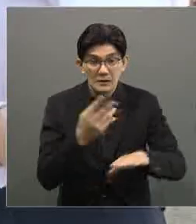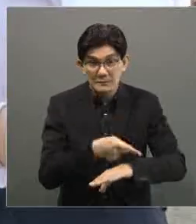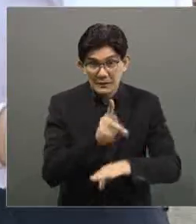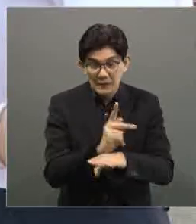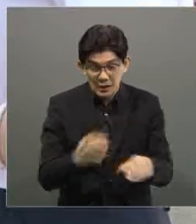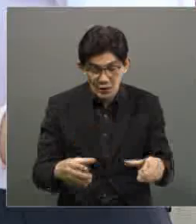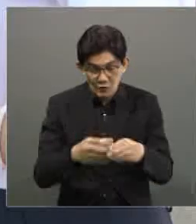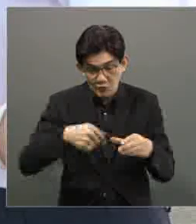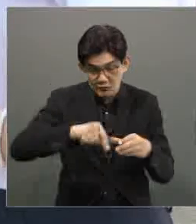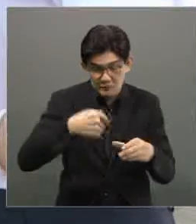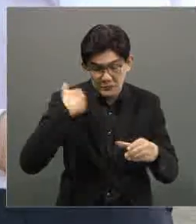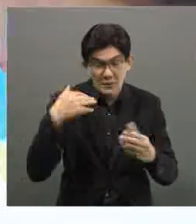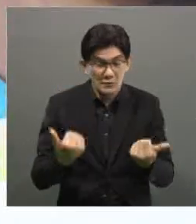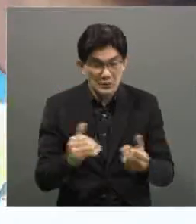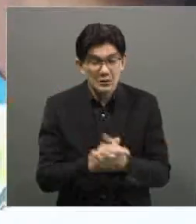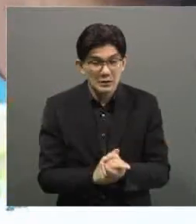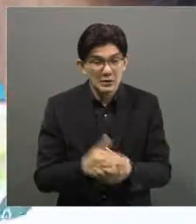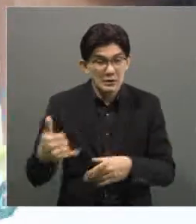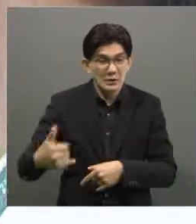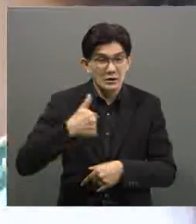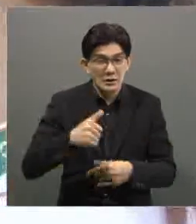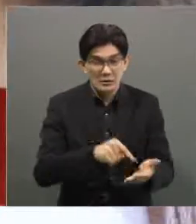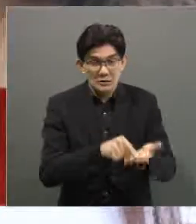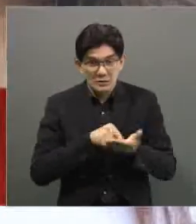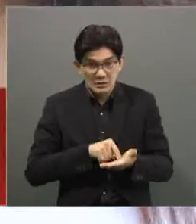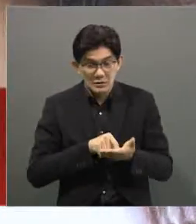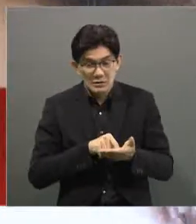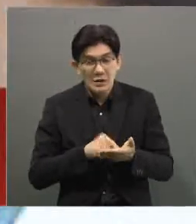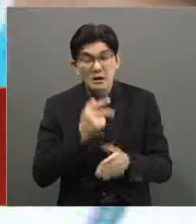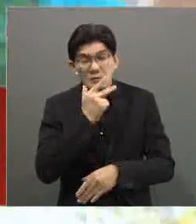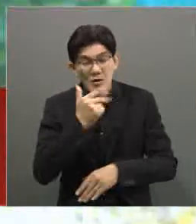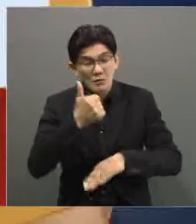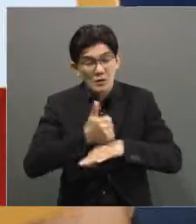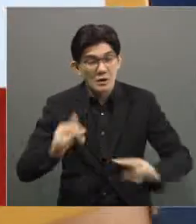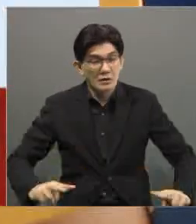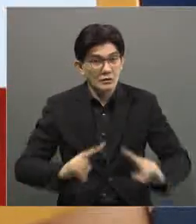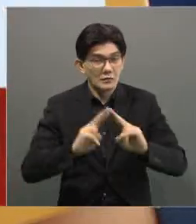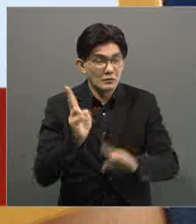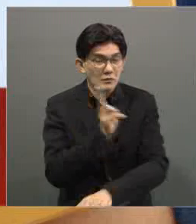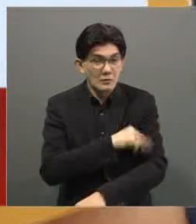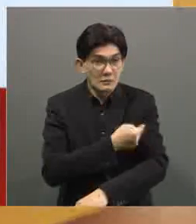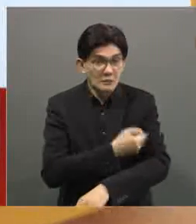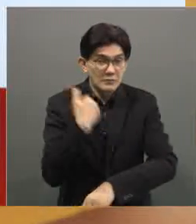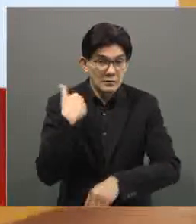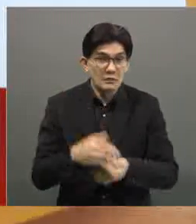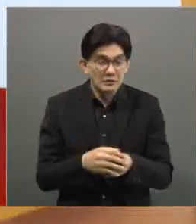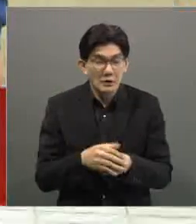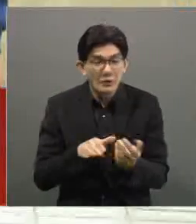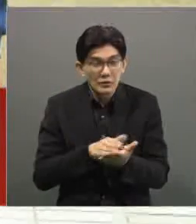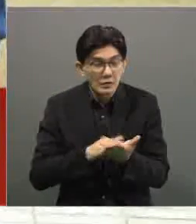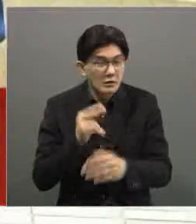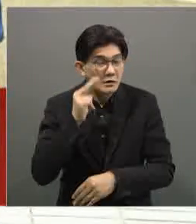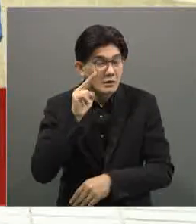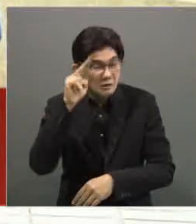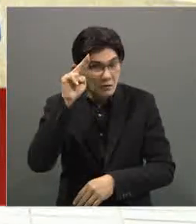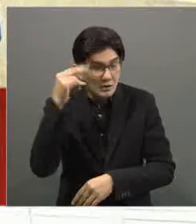ลุ่มเป็น1ค่ะวันนี้เดินทางเข้ามายื่นหนังสือถึงนายแพทย์ชนน่านศรีแก้วรัฐมนตรีว่าการกระทรวงสาธารณสุขนะคะขอให้ทบ